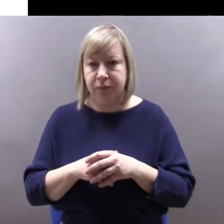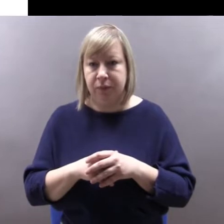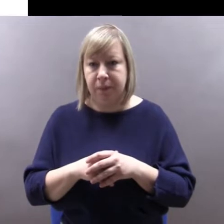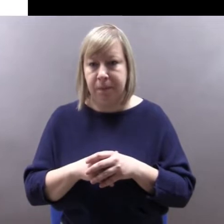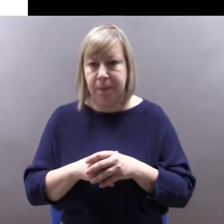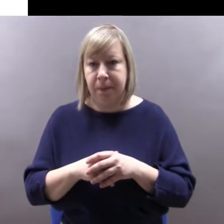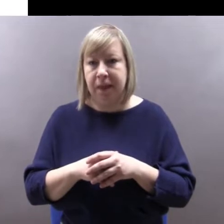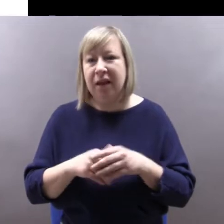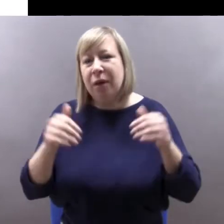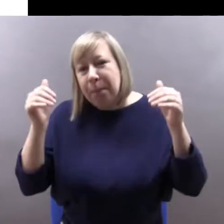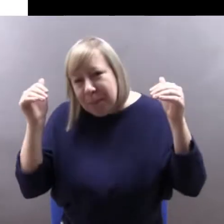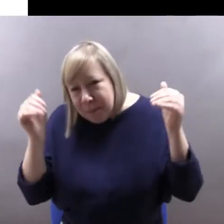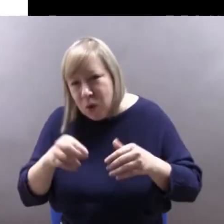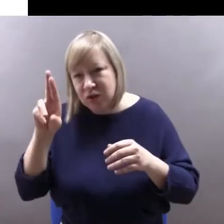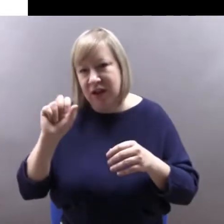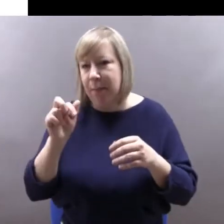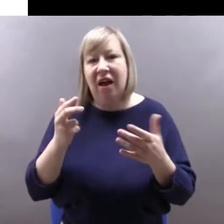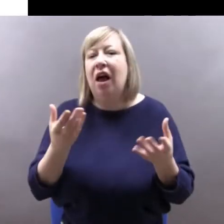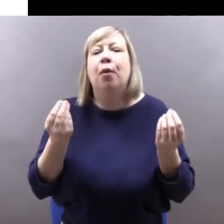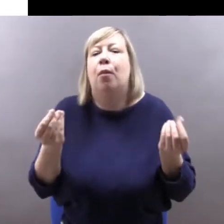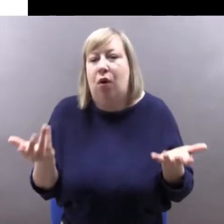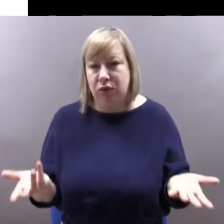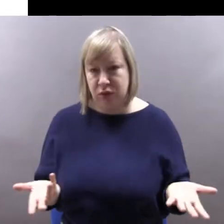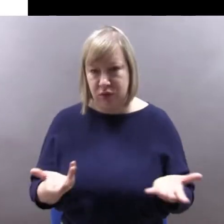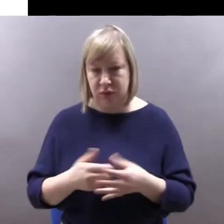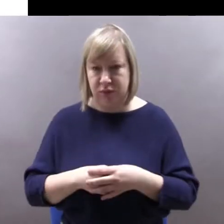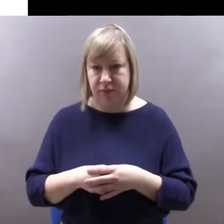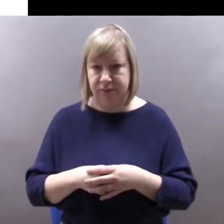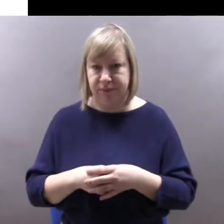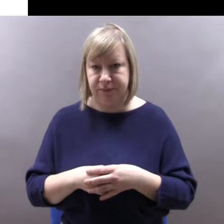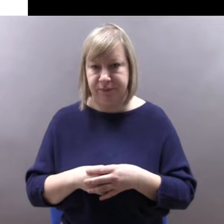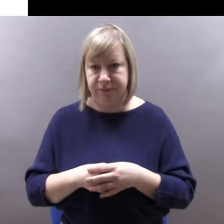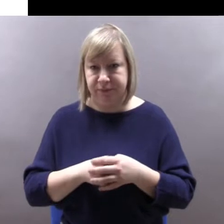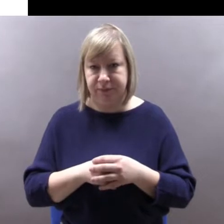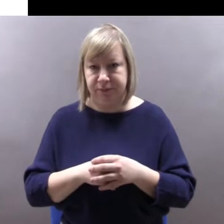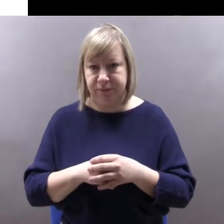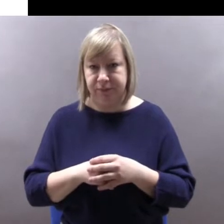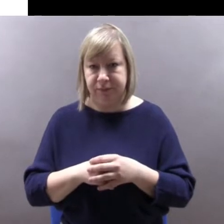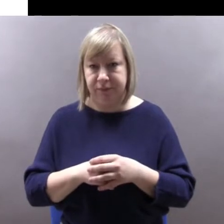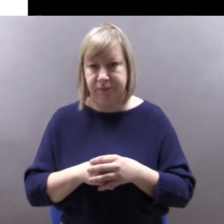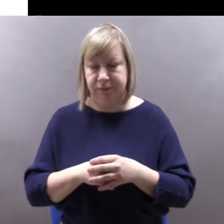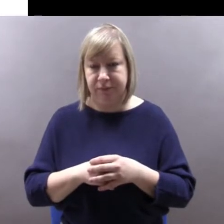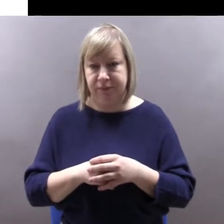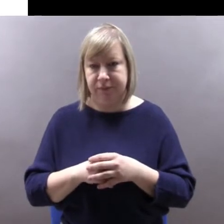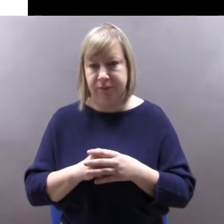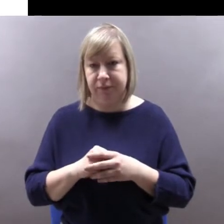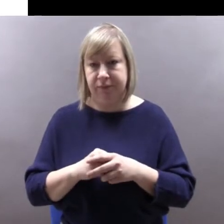do niczego potem nie służą. W związku z tym nie zdecydowaliśmy się na założenie tutaj żadnej